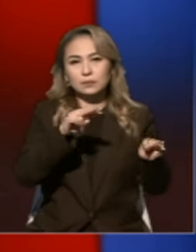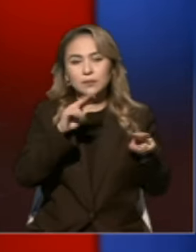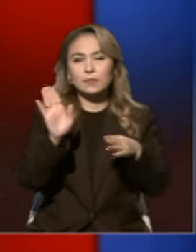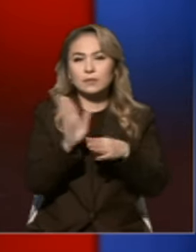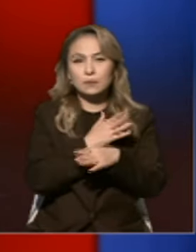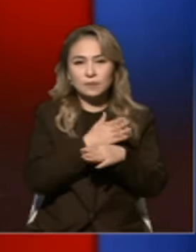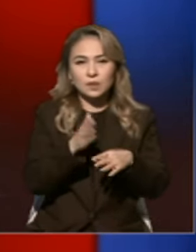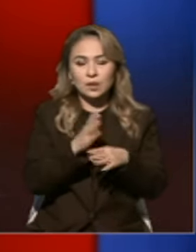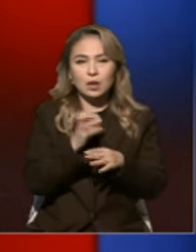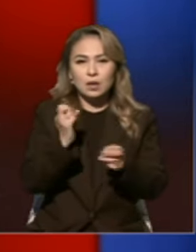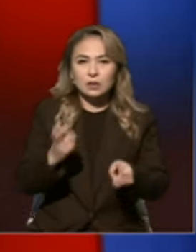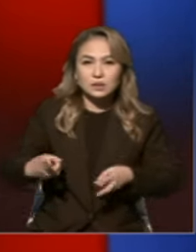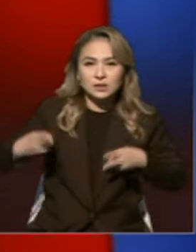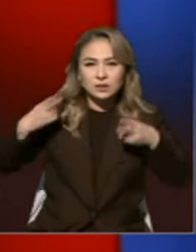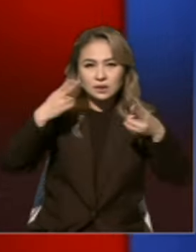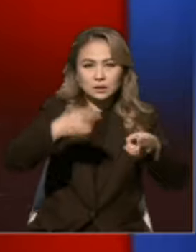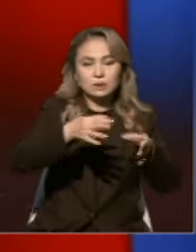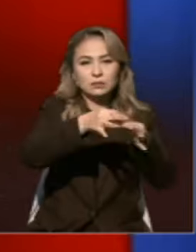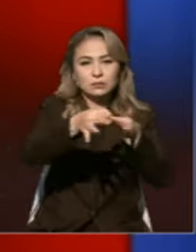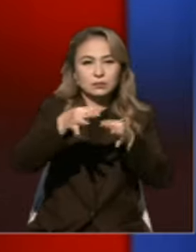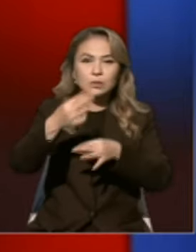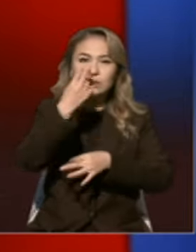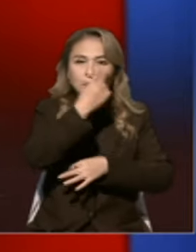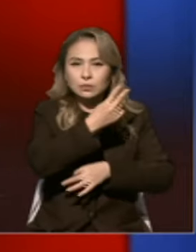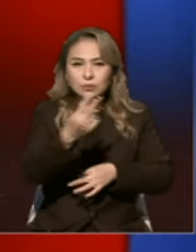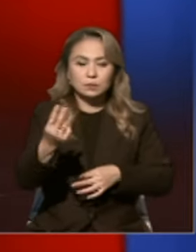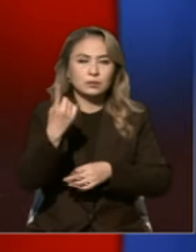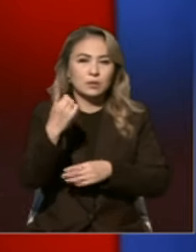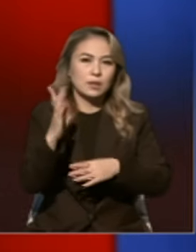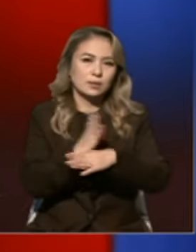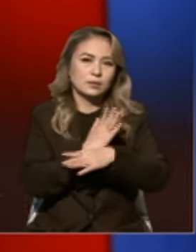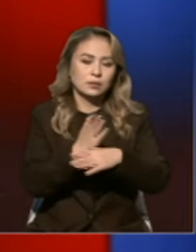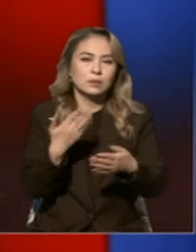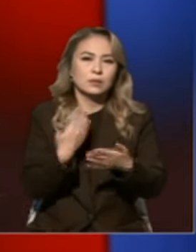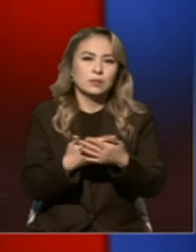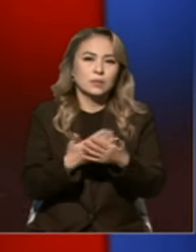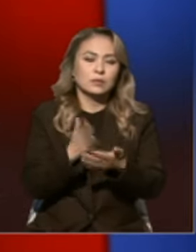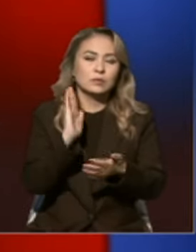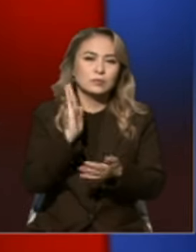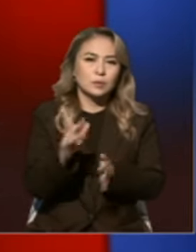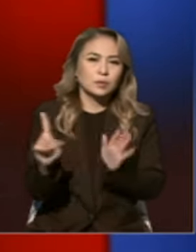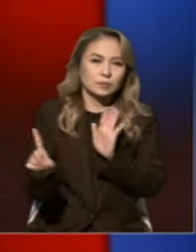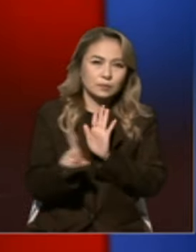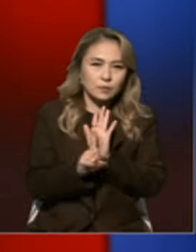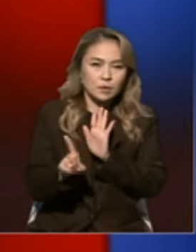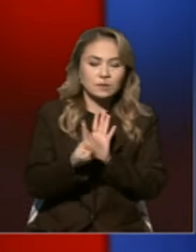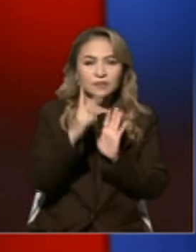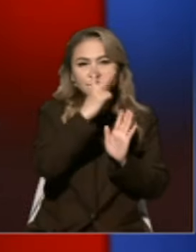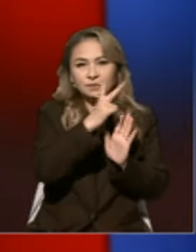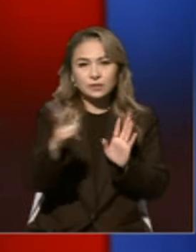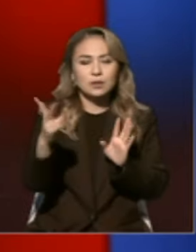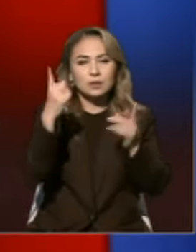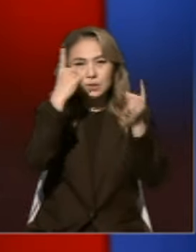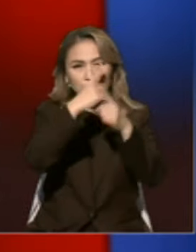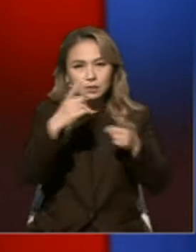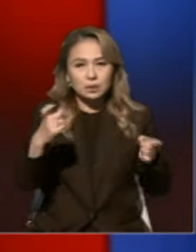бөлек, ал барып жағдайды өңірге барып көрген ол бір бөлек. Біз әрине барып қайтамыз, айтамыз, көреміз, дабыл қағамыз. Біз қалай? Біз